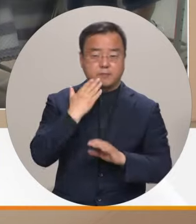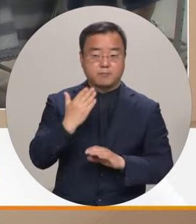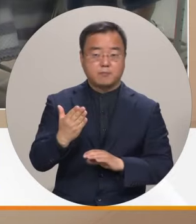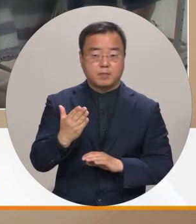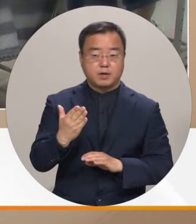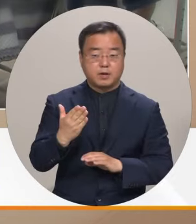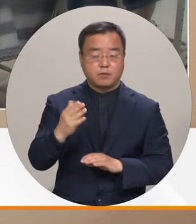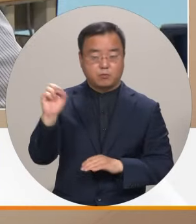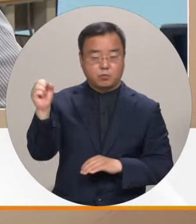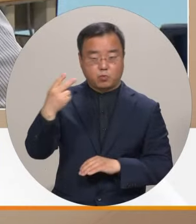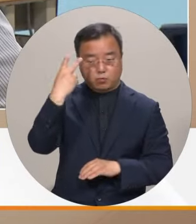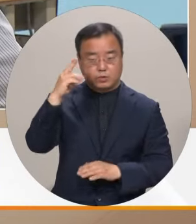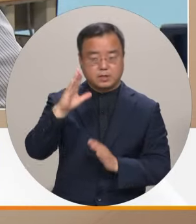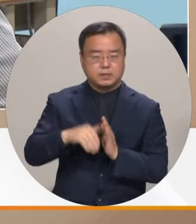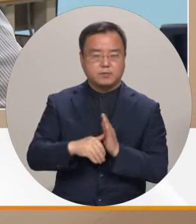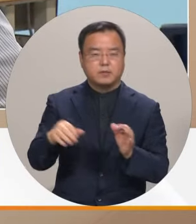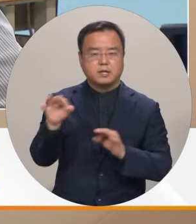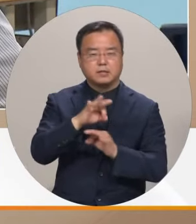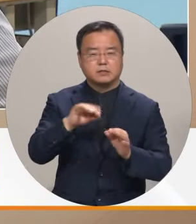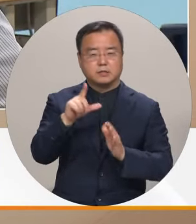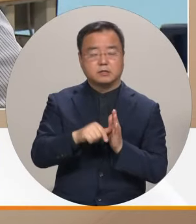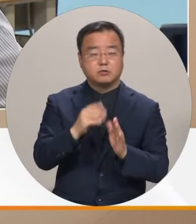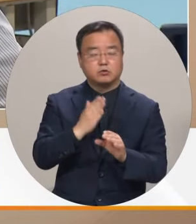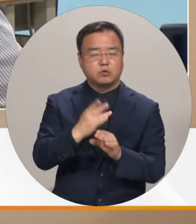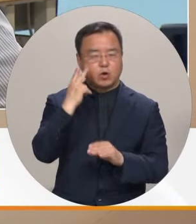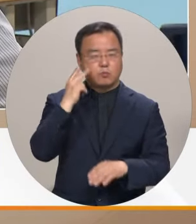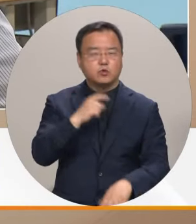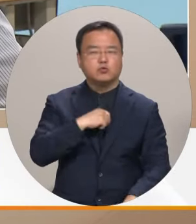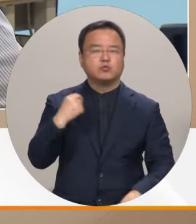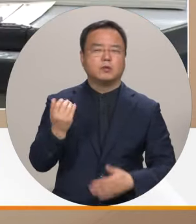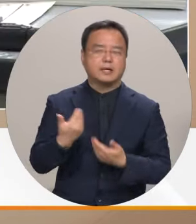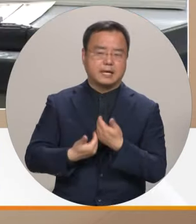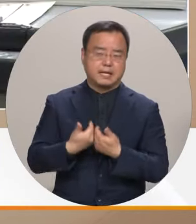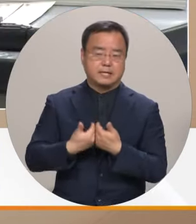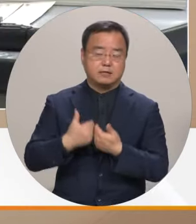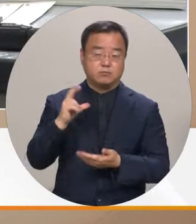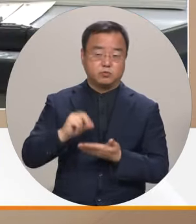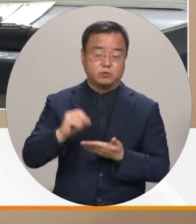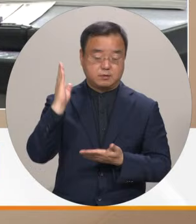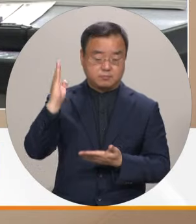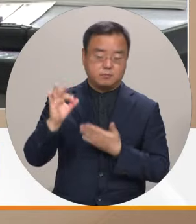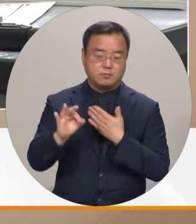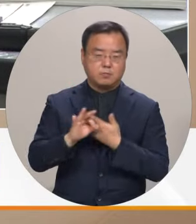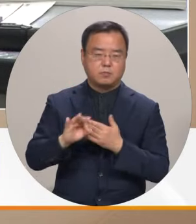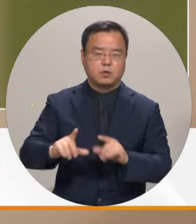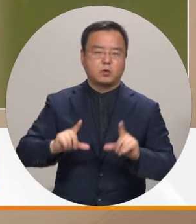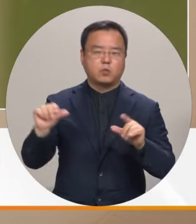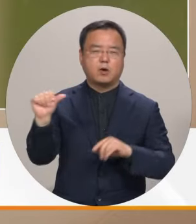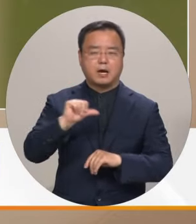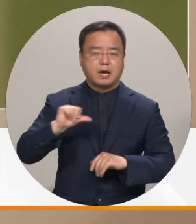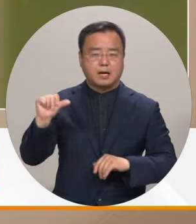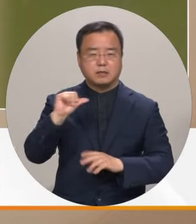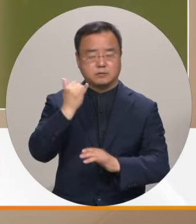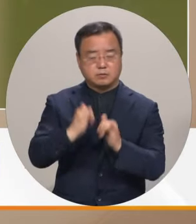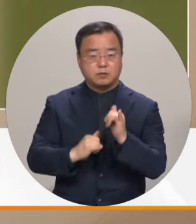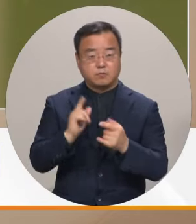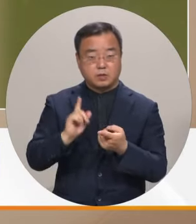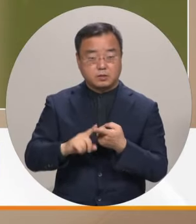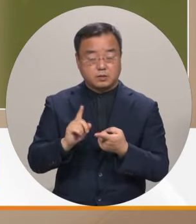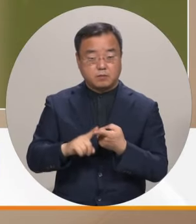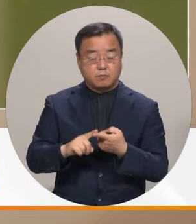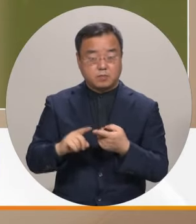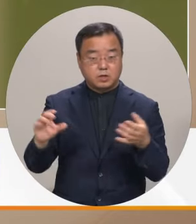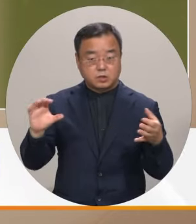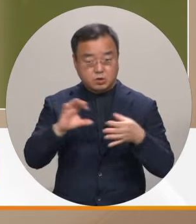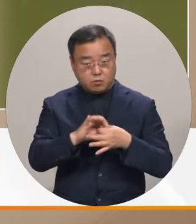때 경제 시간에 미중 갈등 문제를 가지고 했다 그럼 조회 학생 같은 경우는 동아시아 사에서는 감화 무욕이라고 하는 거랑